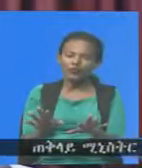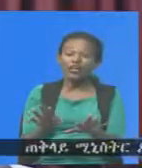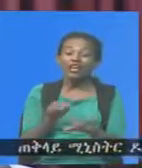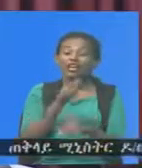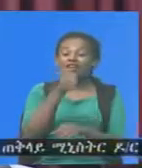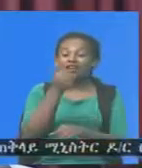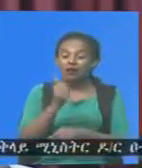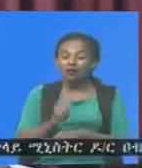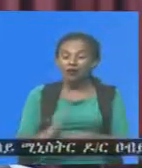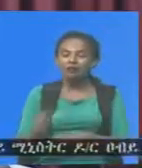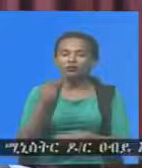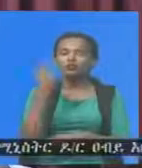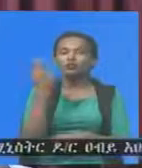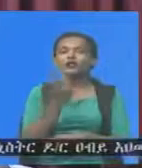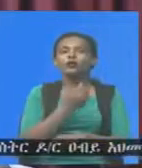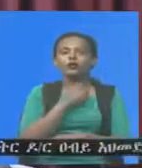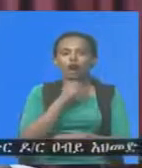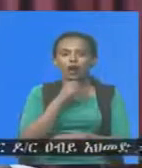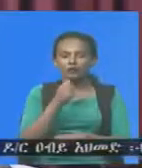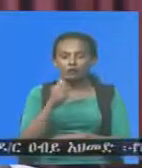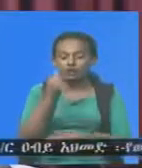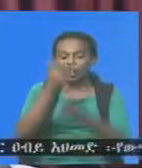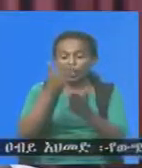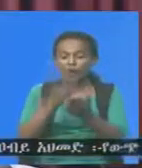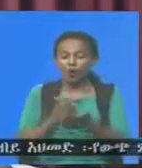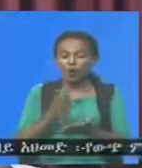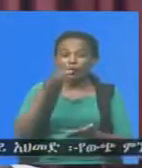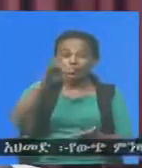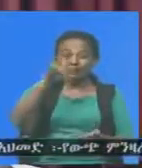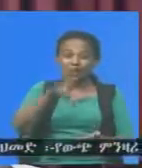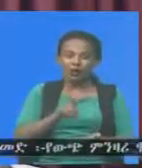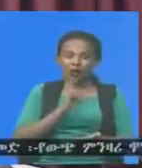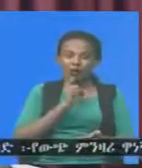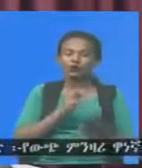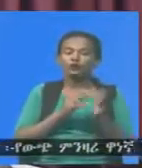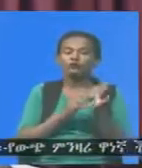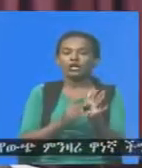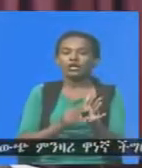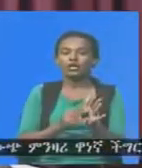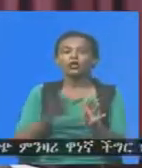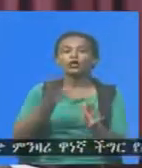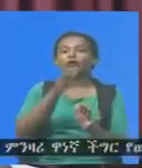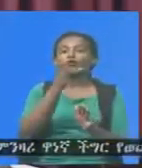ለማንም የማይበጅ መቆም የሚገባው ነው። ለምሳሌ